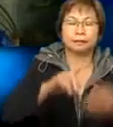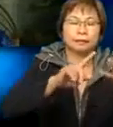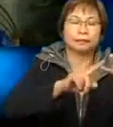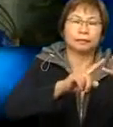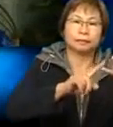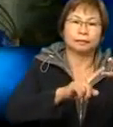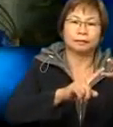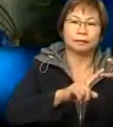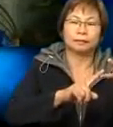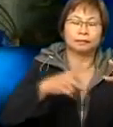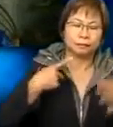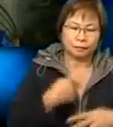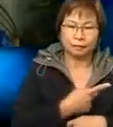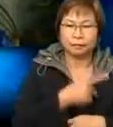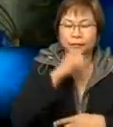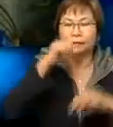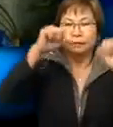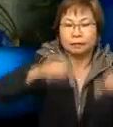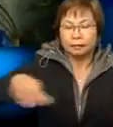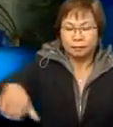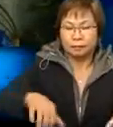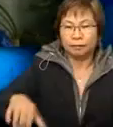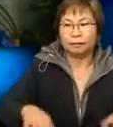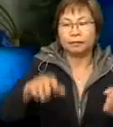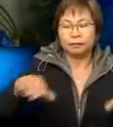Yang keempat, kita tidak boleh